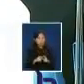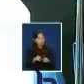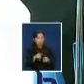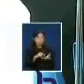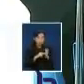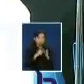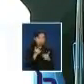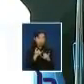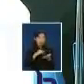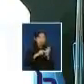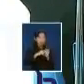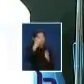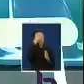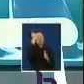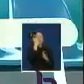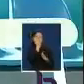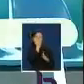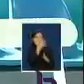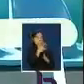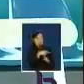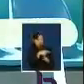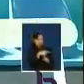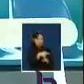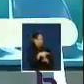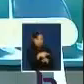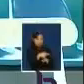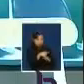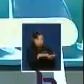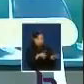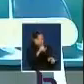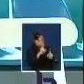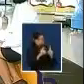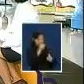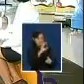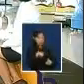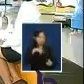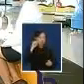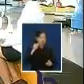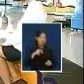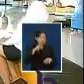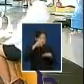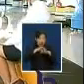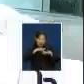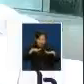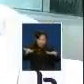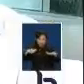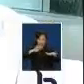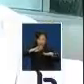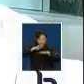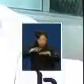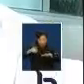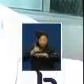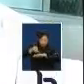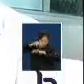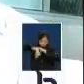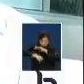เด็กความประมาทเลินเล่อต่างๆกลายเป็น เรื่อง เหตุของการเสียชีวิต มาก จมน้ำเป็นเบอร์หนึ่ง จมน้ำตกหกล้ม